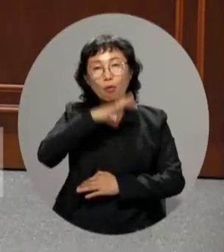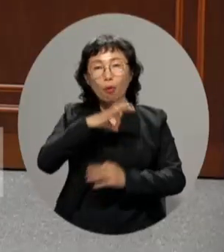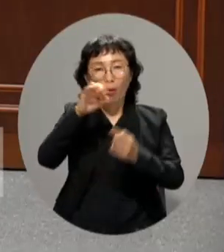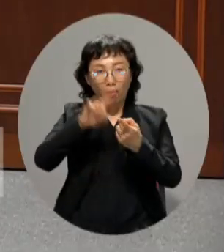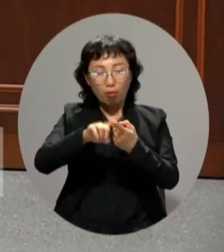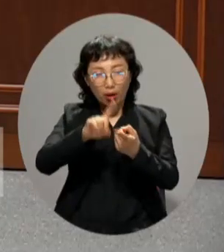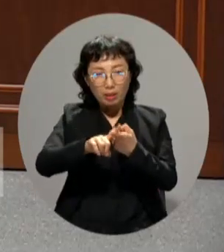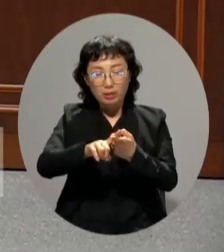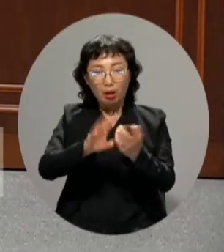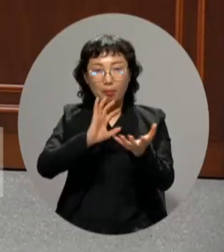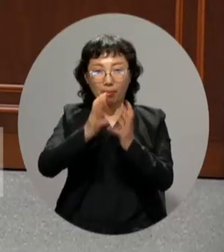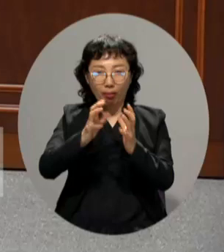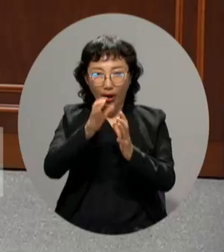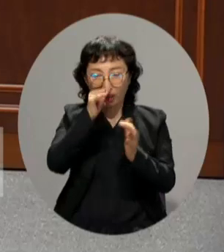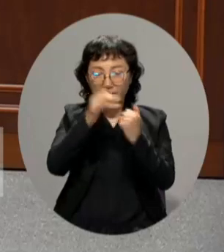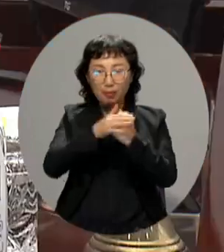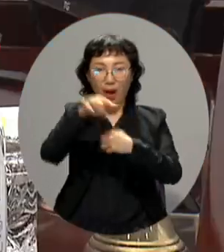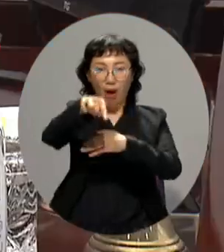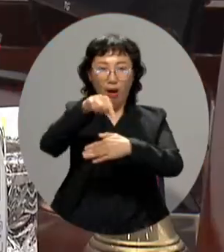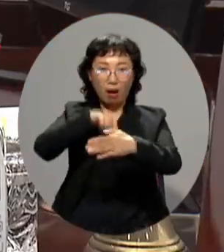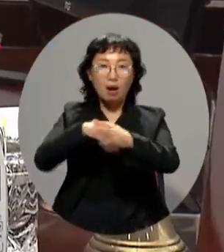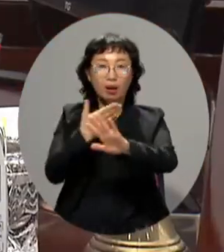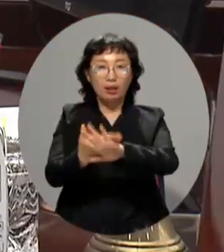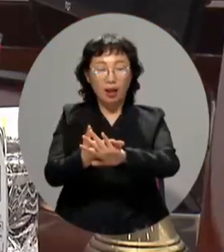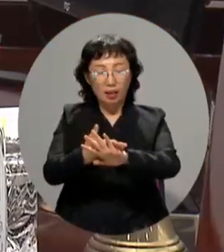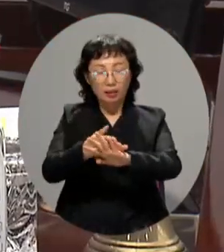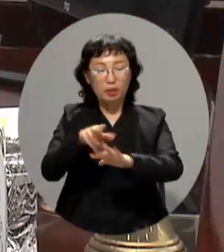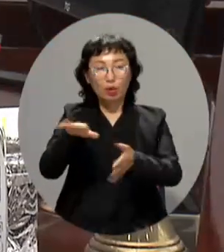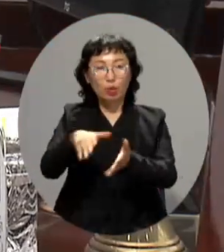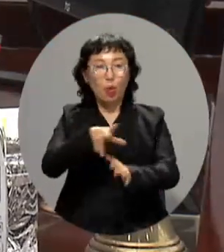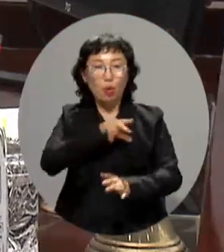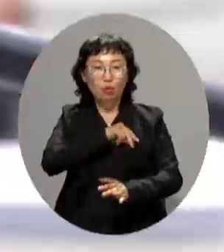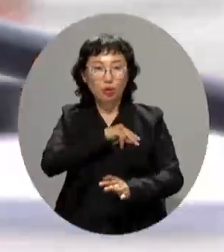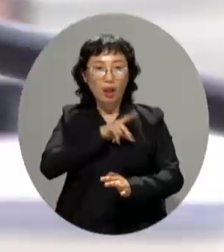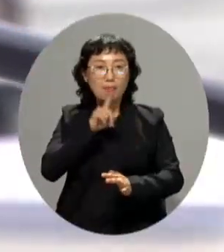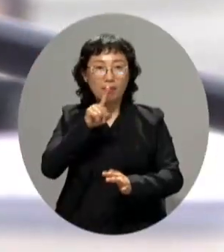이제 앞과 뒤가 다른 도의회의 처신까지 드러나면서